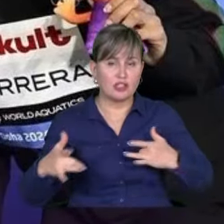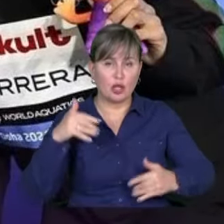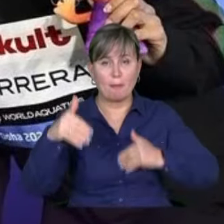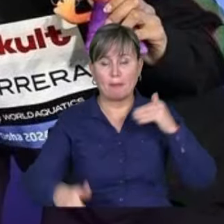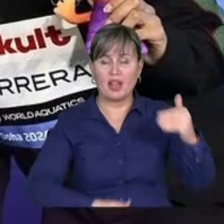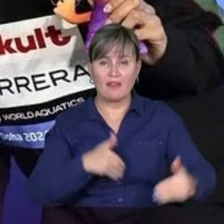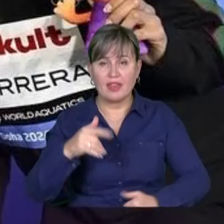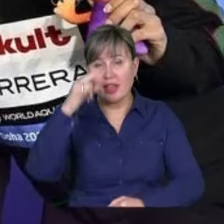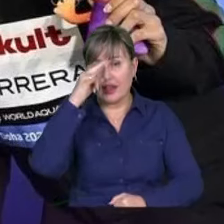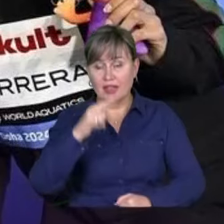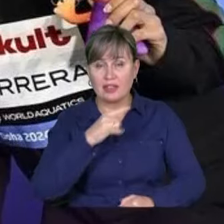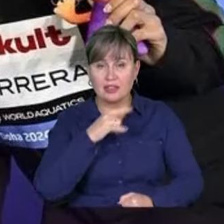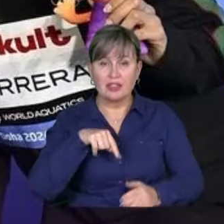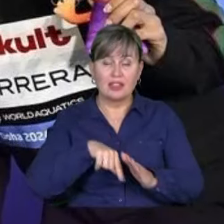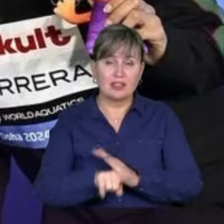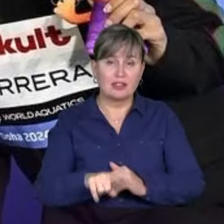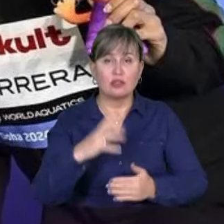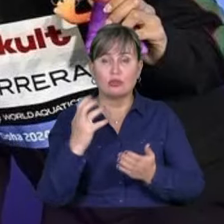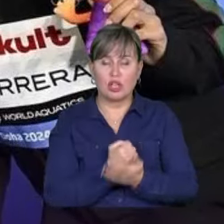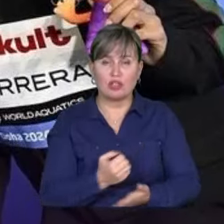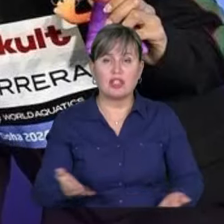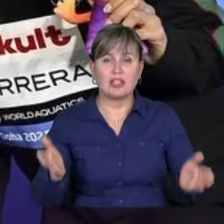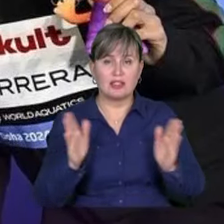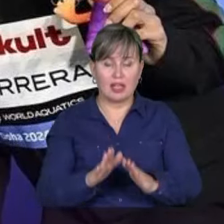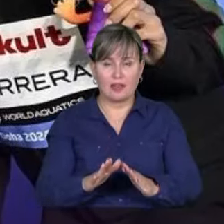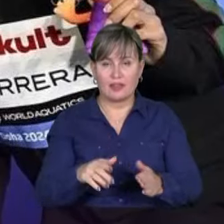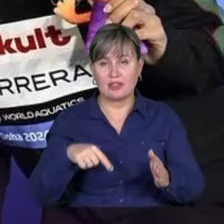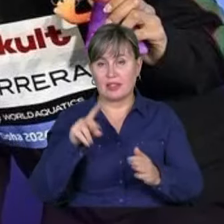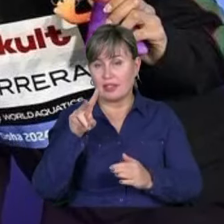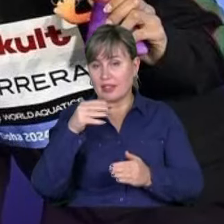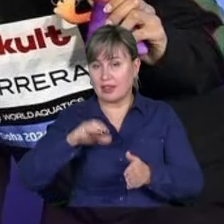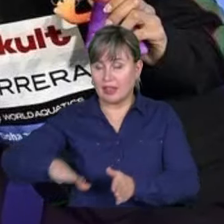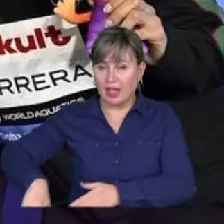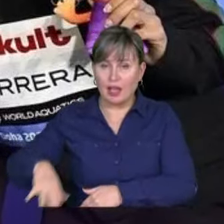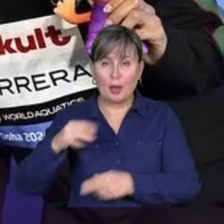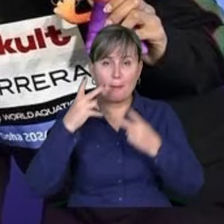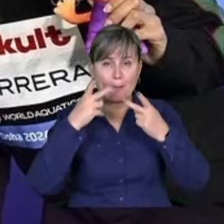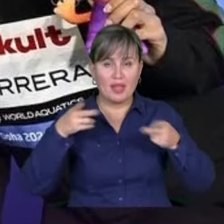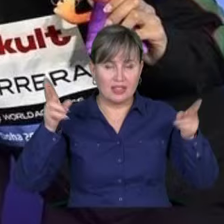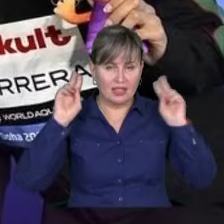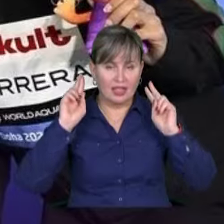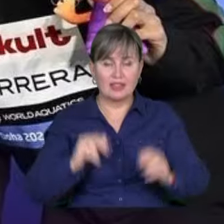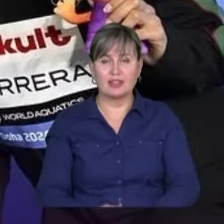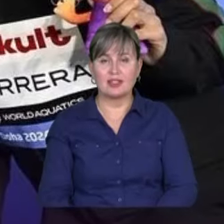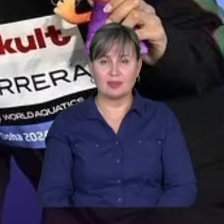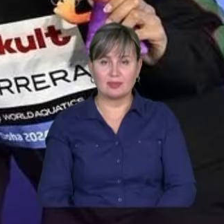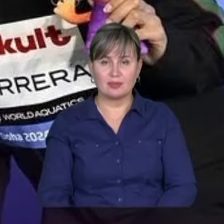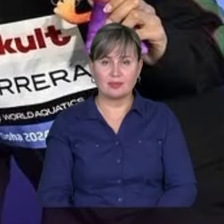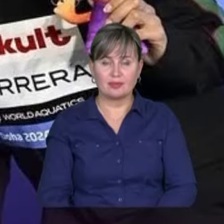плавание. Казахстанским синхронистам удалось оставить позади себя китайские и мексиканские дуэты.